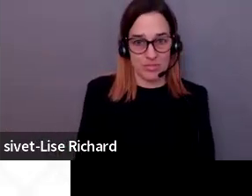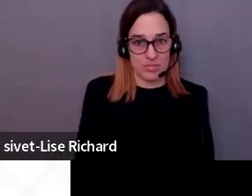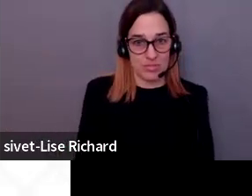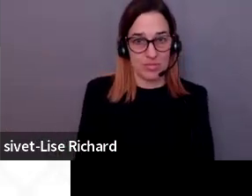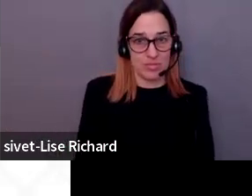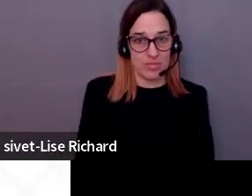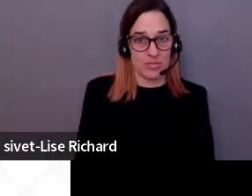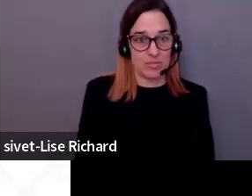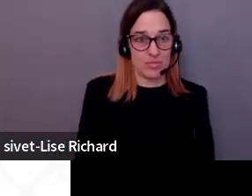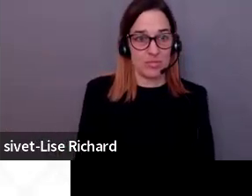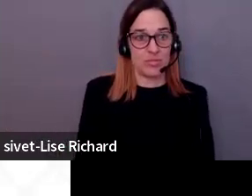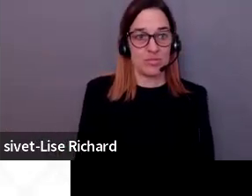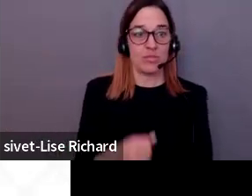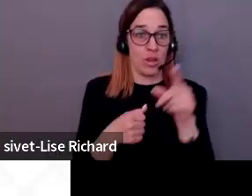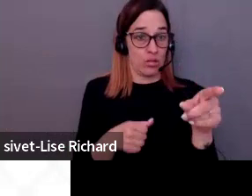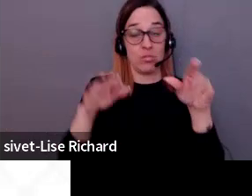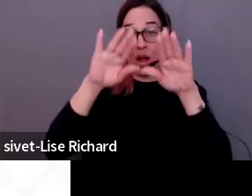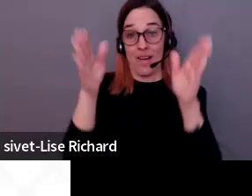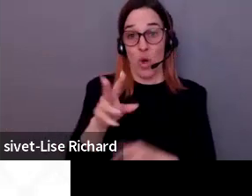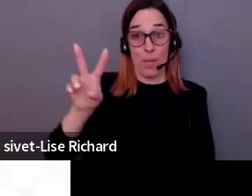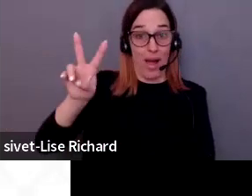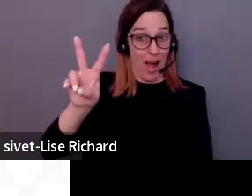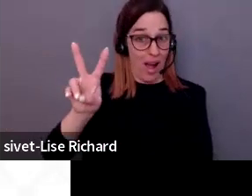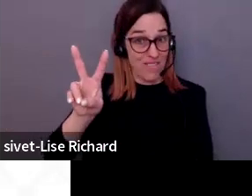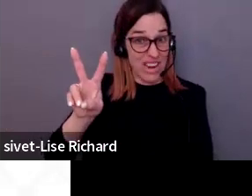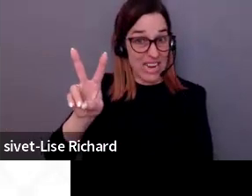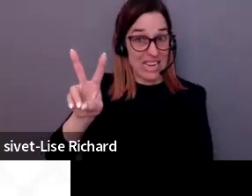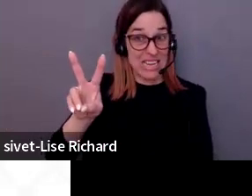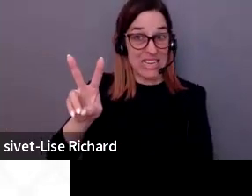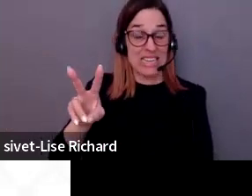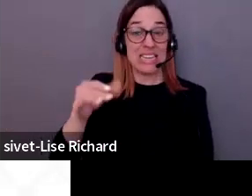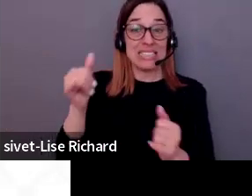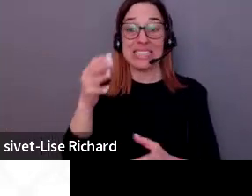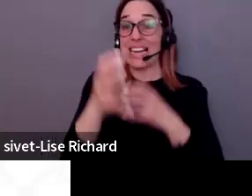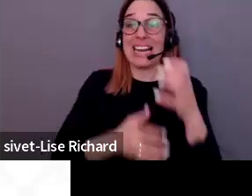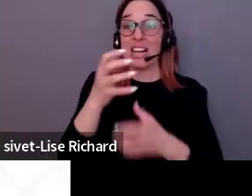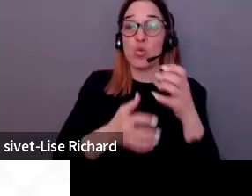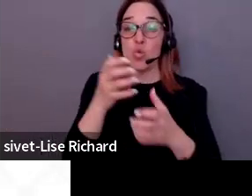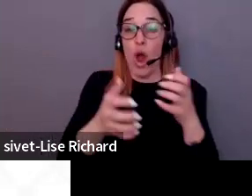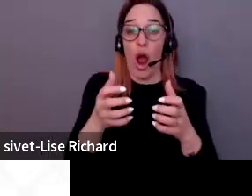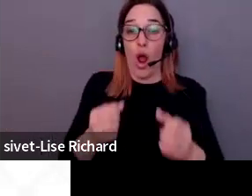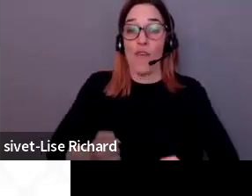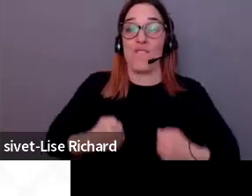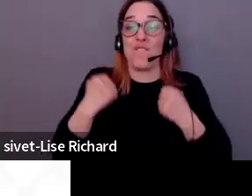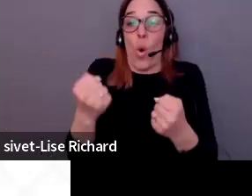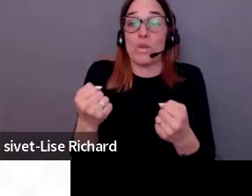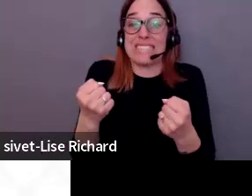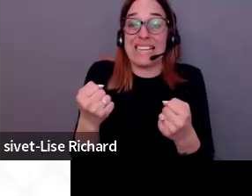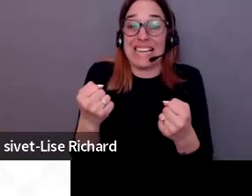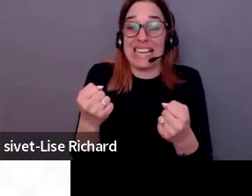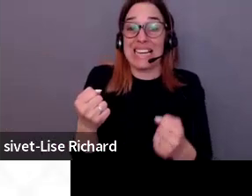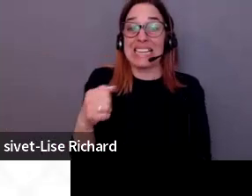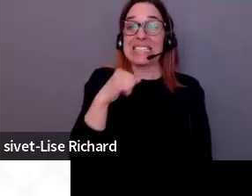Donc, ma silhouette en V, ce qui avantage cette silhouette-là, c'est des couleurs foncées vers le haut. L'expression qui